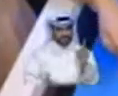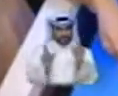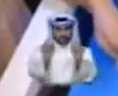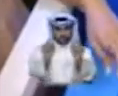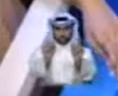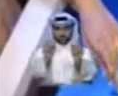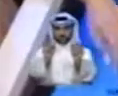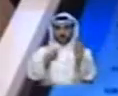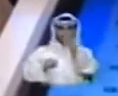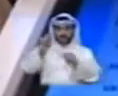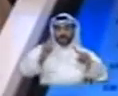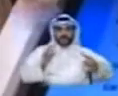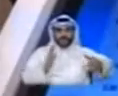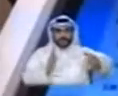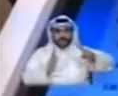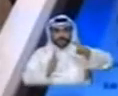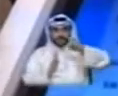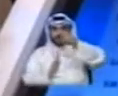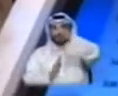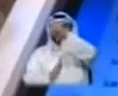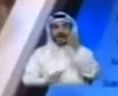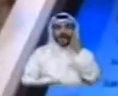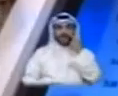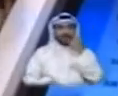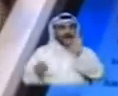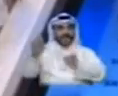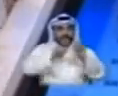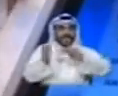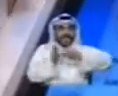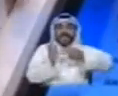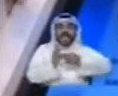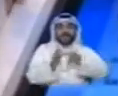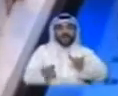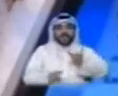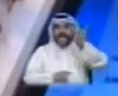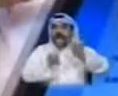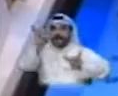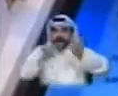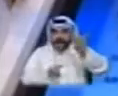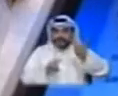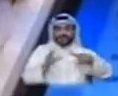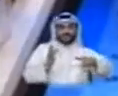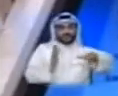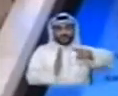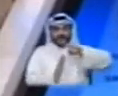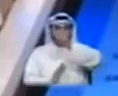2005، كانت الديتا من 2005 لسنة 2025، وسوينا فوركاستينج من سنة 2016